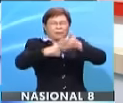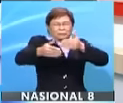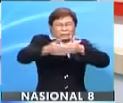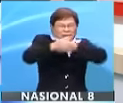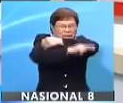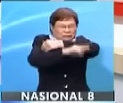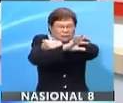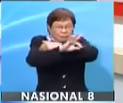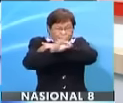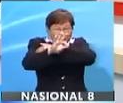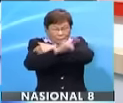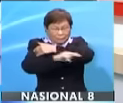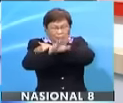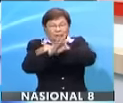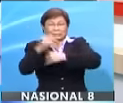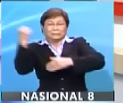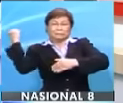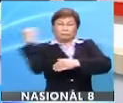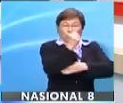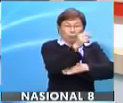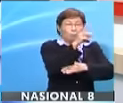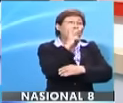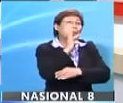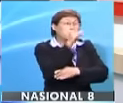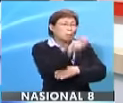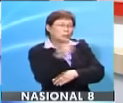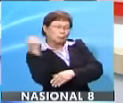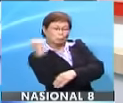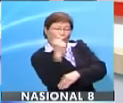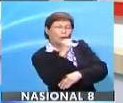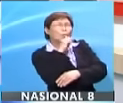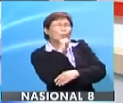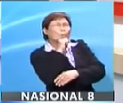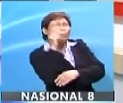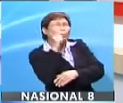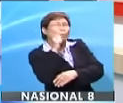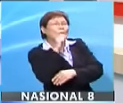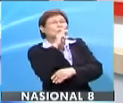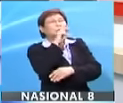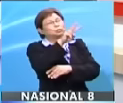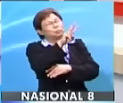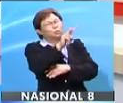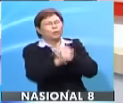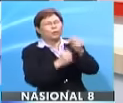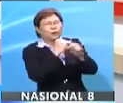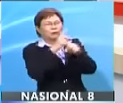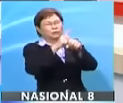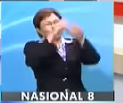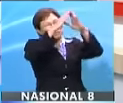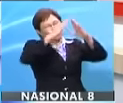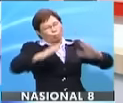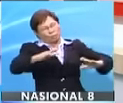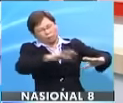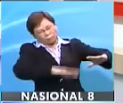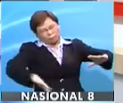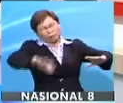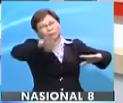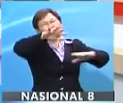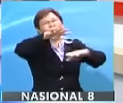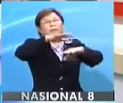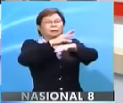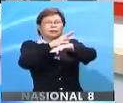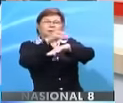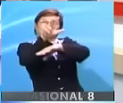selepas terlibat dalam kes menetak seorang wanita berusia 20-an di kediamannya di taman PD utama kira-kira pukul